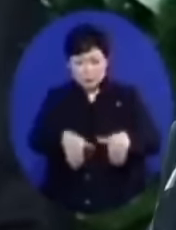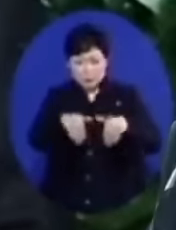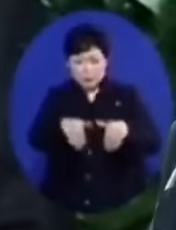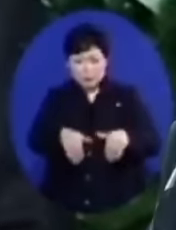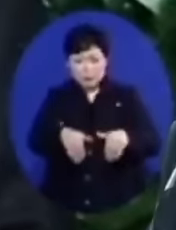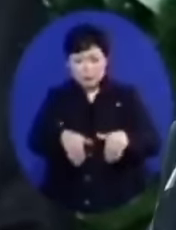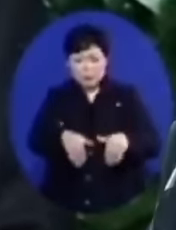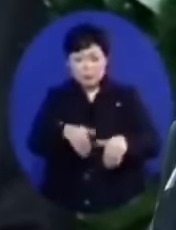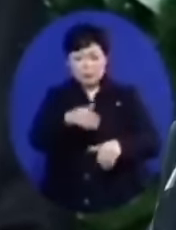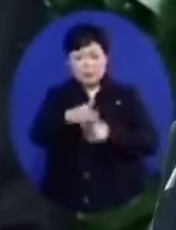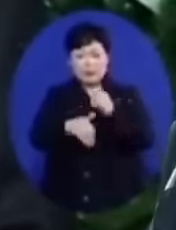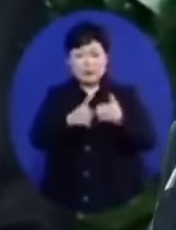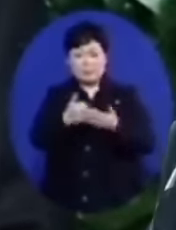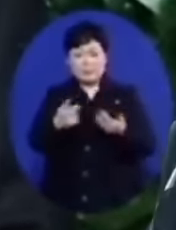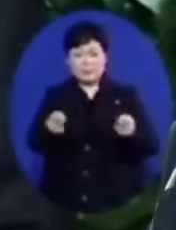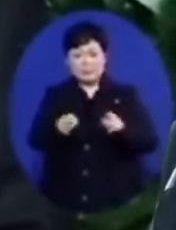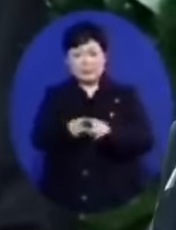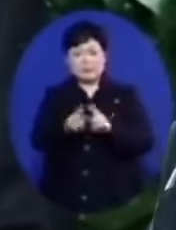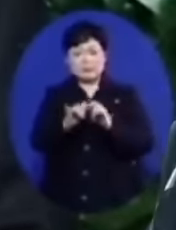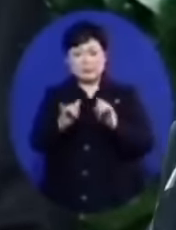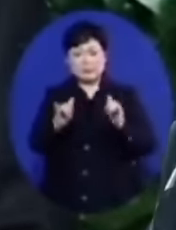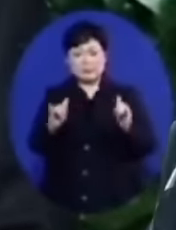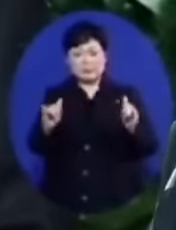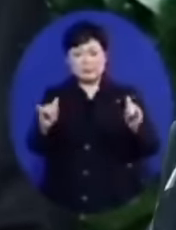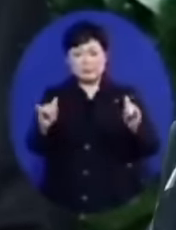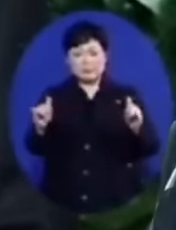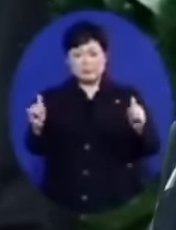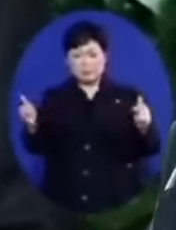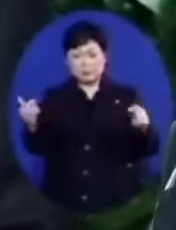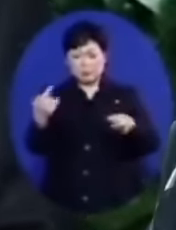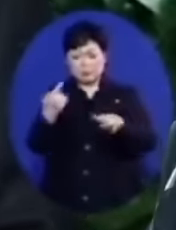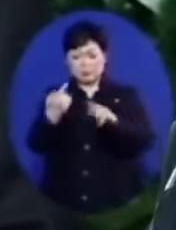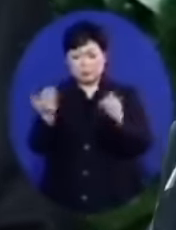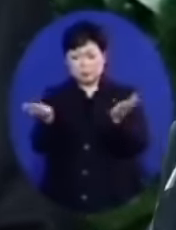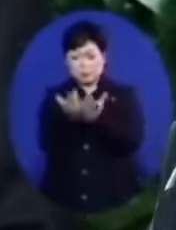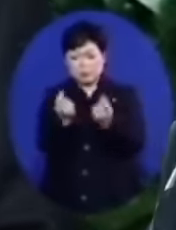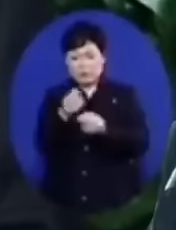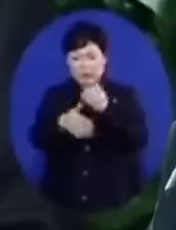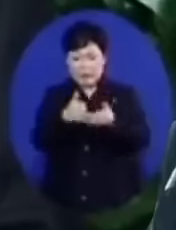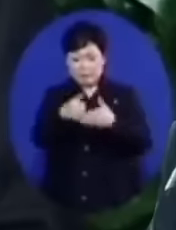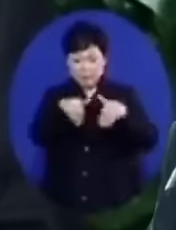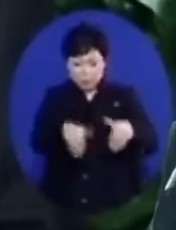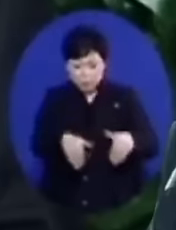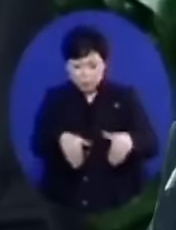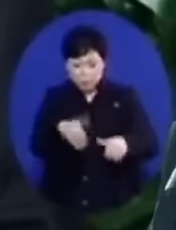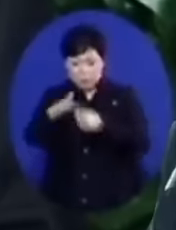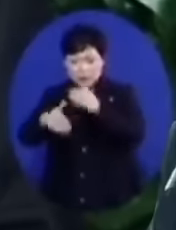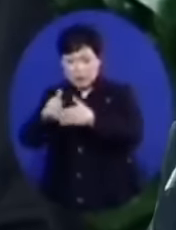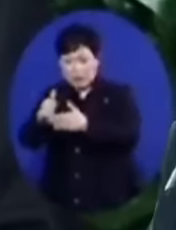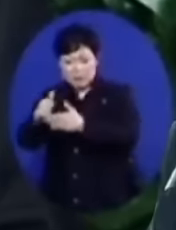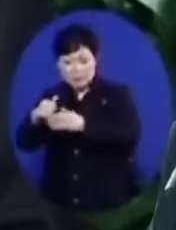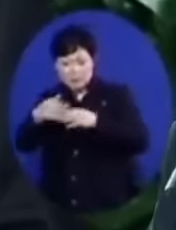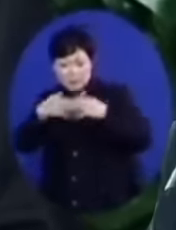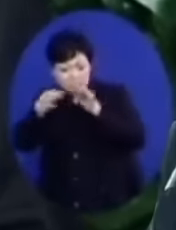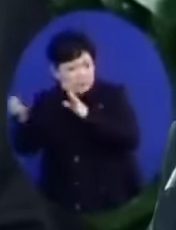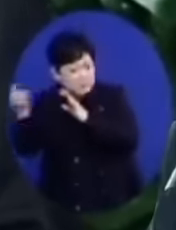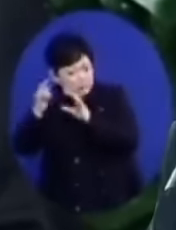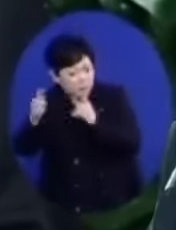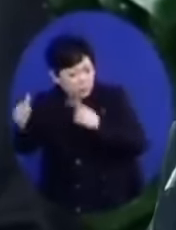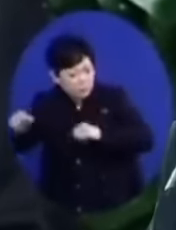하나님을 기다리는 사람. 그가 이퀄이었던 것입니다. 하나님의 종은 하나님의 명령을 듣지 않고는 움직이지